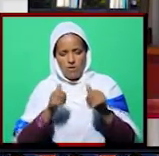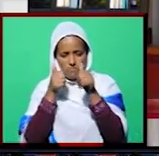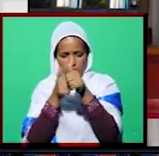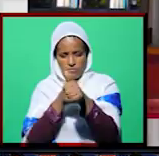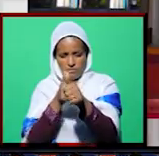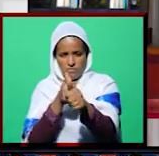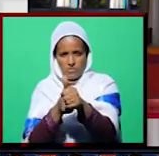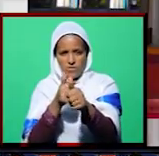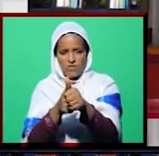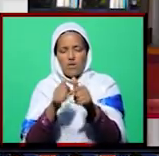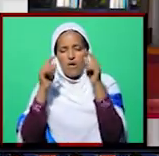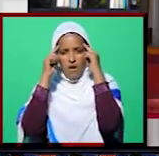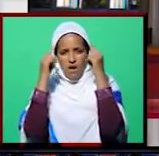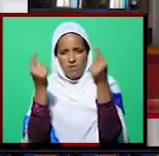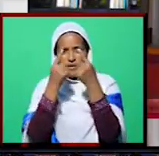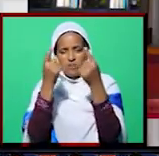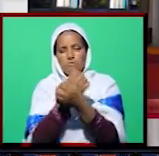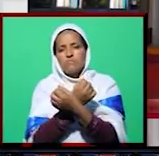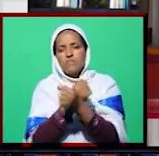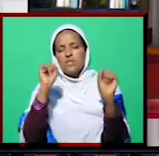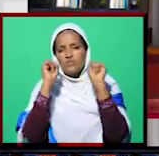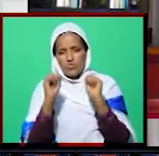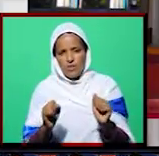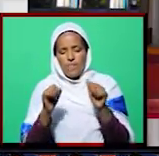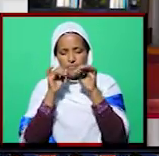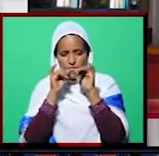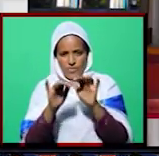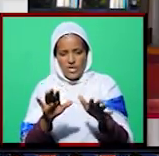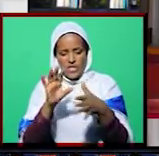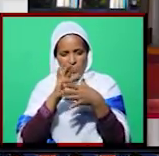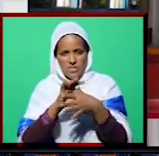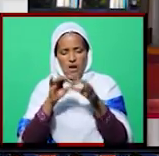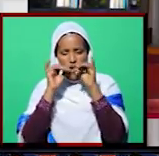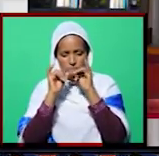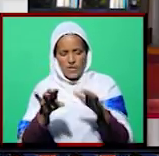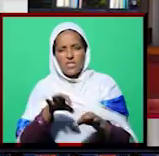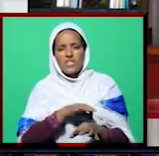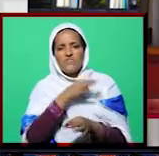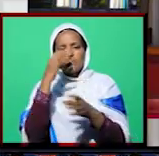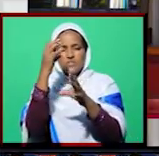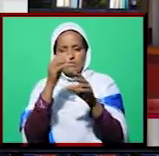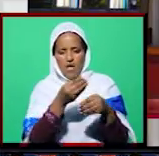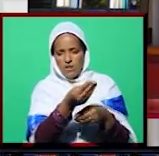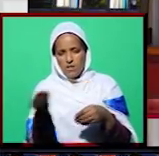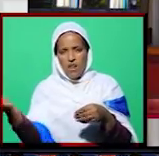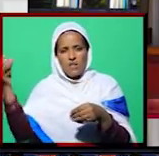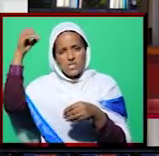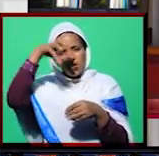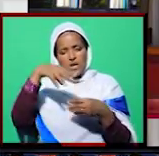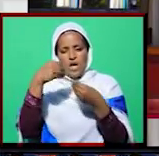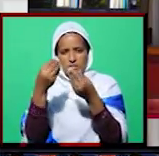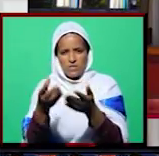በተረጋጋ ልብ ሆኖ መከታተሉ ስርየተ ኃጢአት ያሰጣል። በረከት በረከተ ስጋ በረከተ ነፍስን